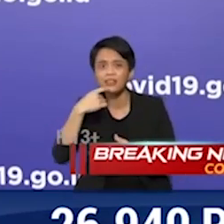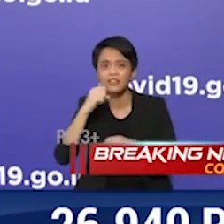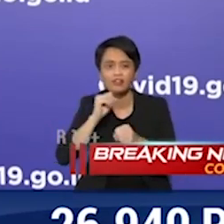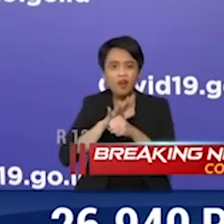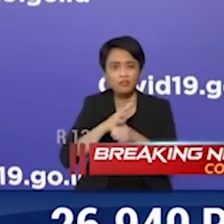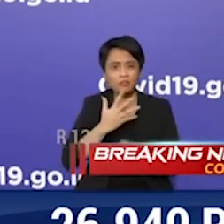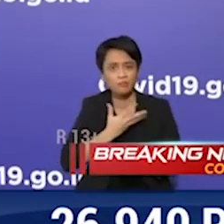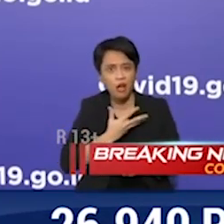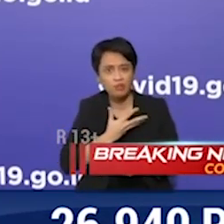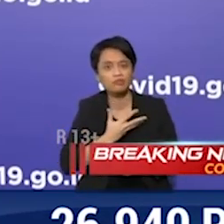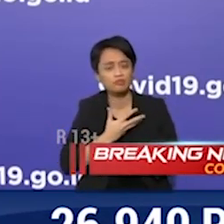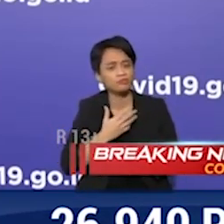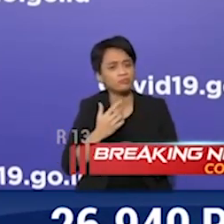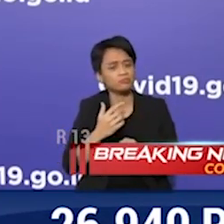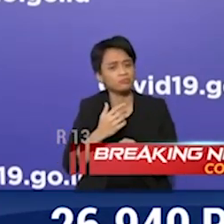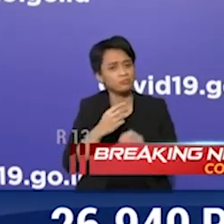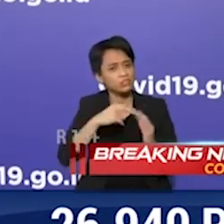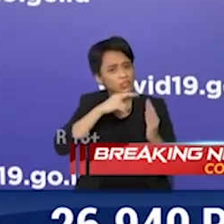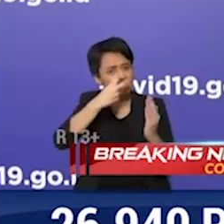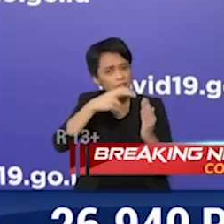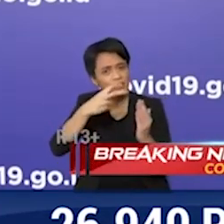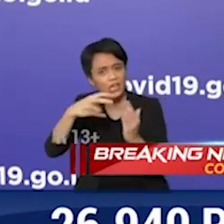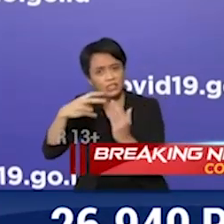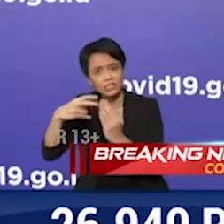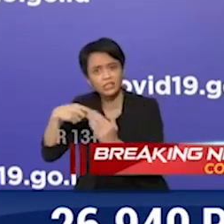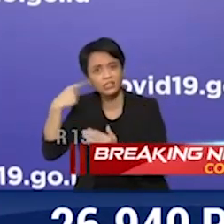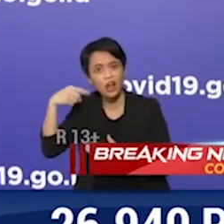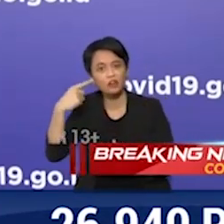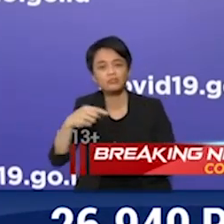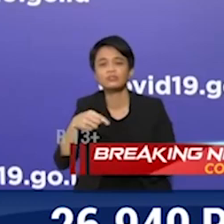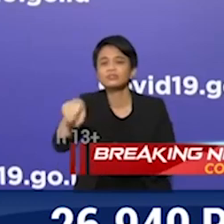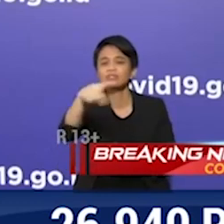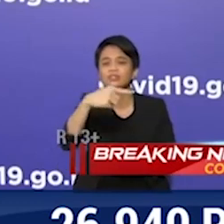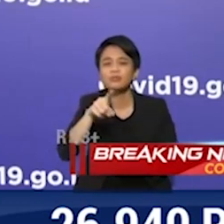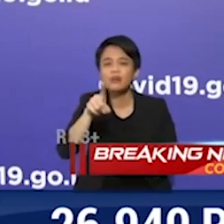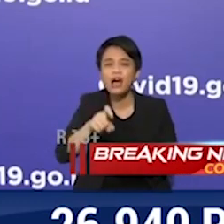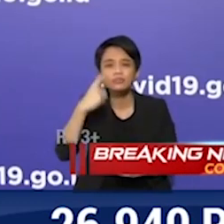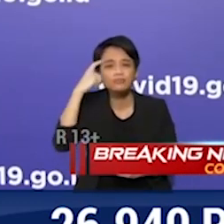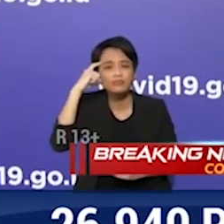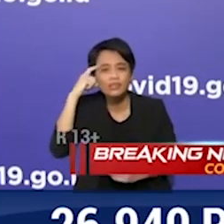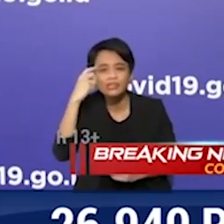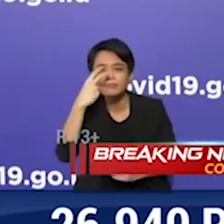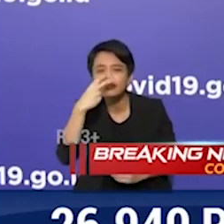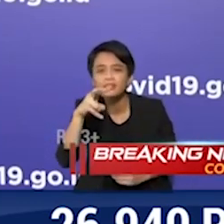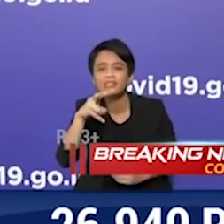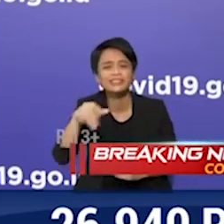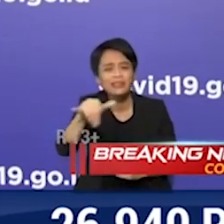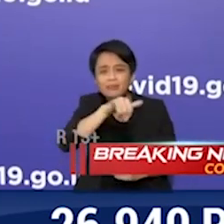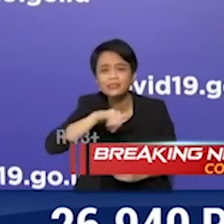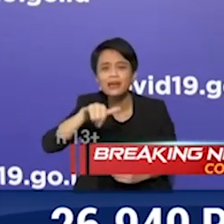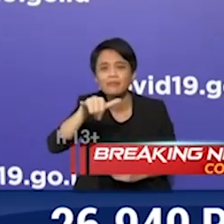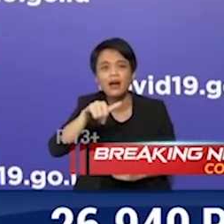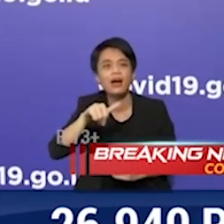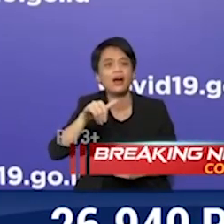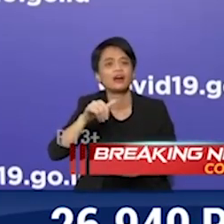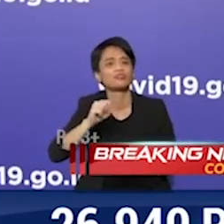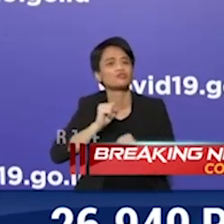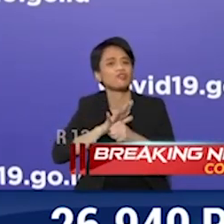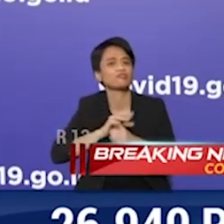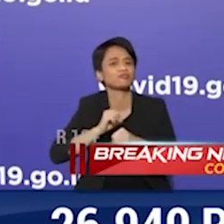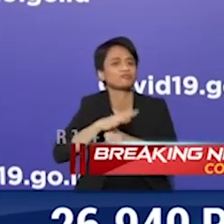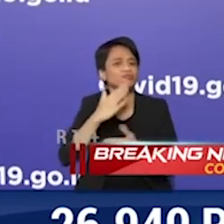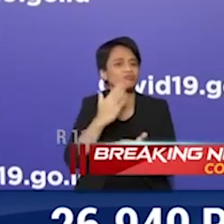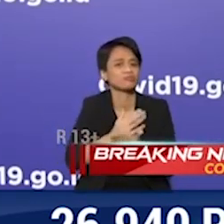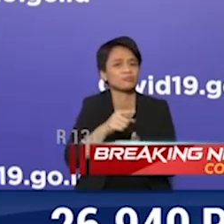kepedulian kita bersama dibutuhkan untuk bersama-sama memutuskan rantai ini